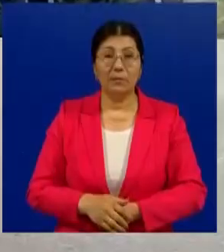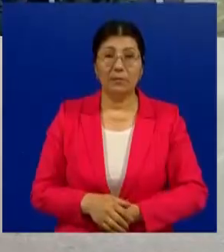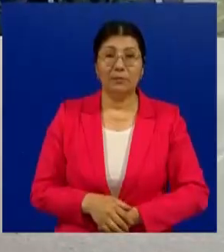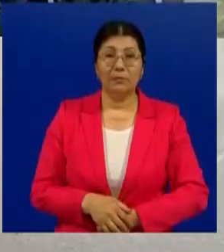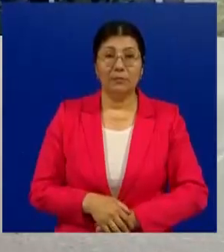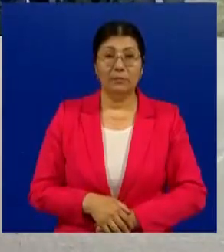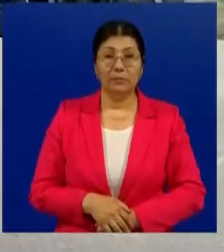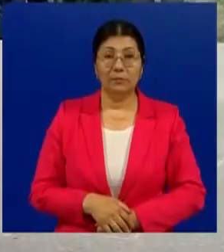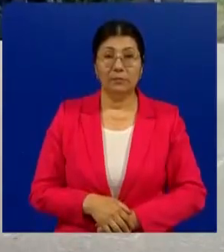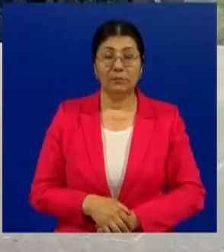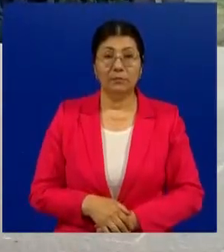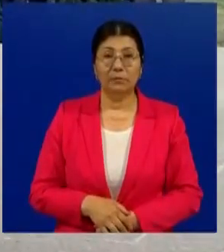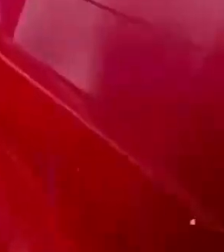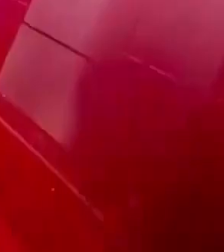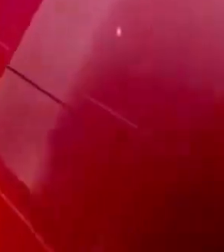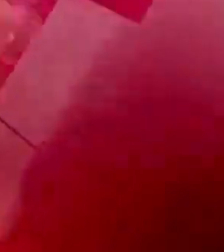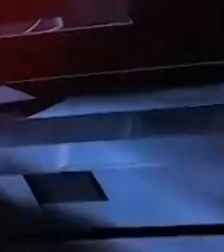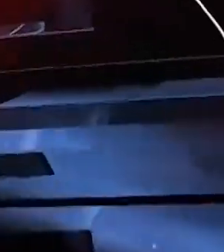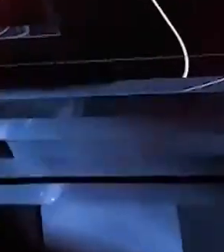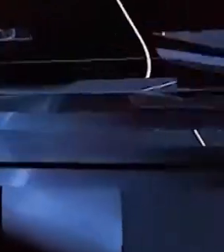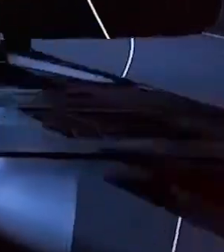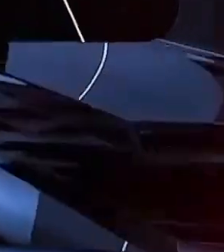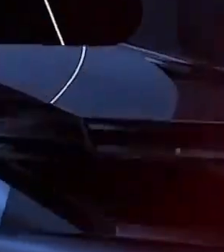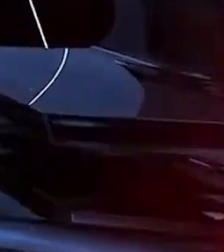Арман Досмағанбетов, апта тынысы.